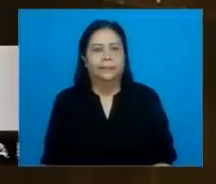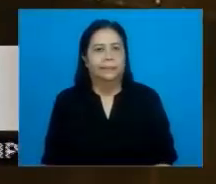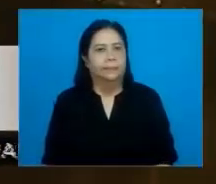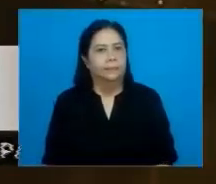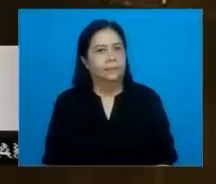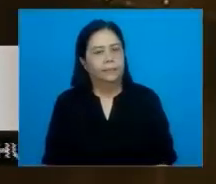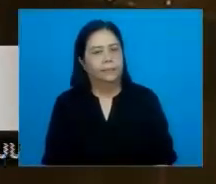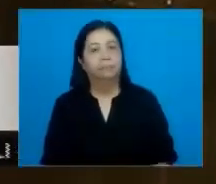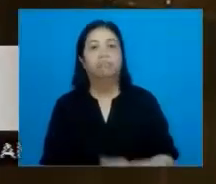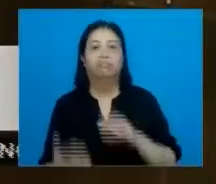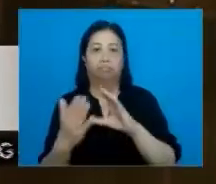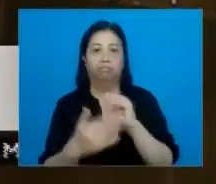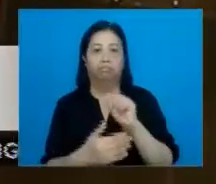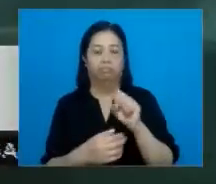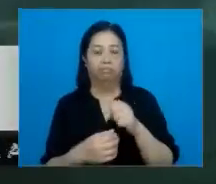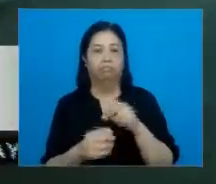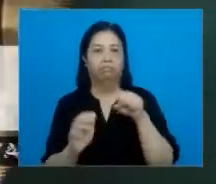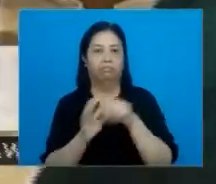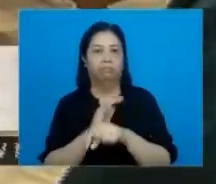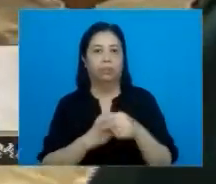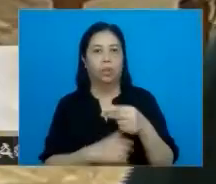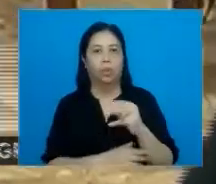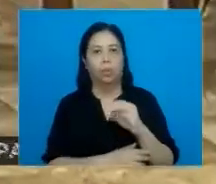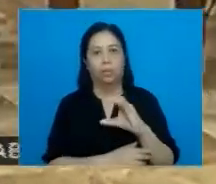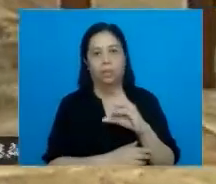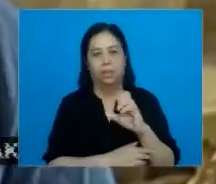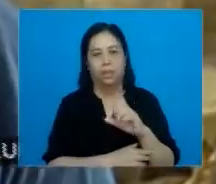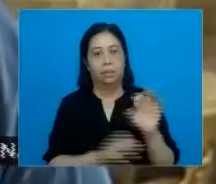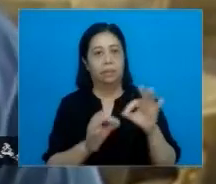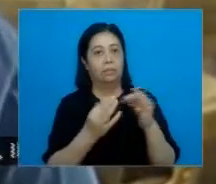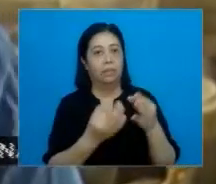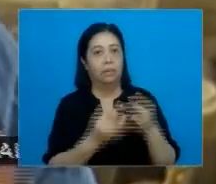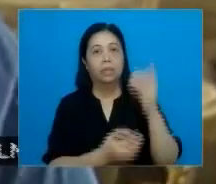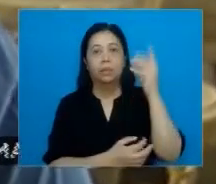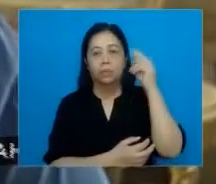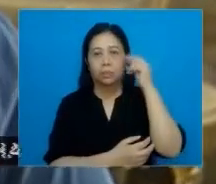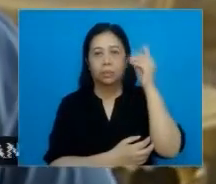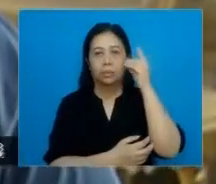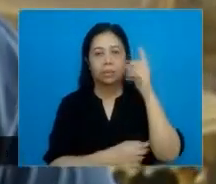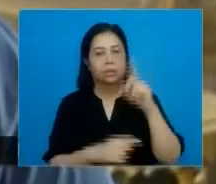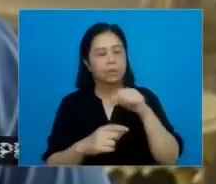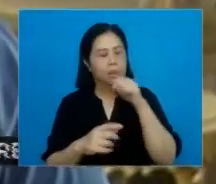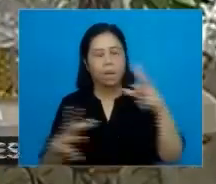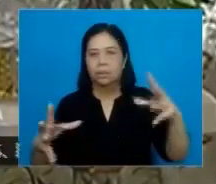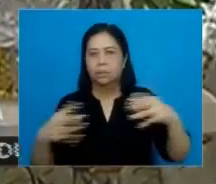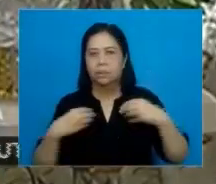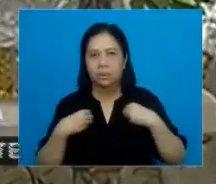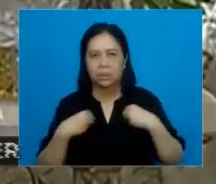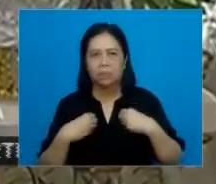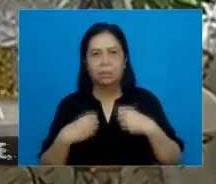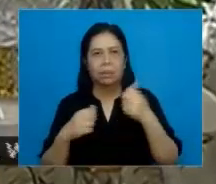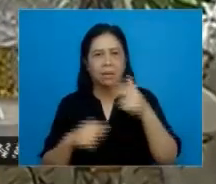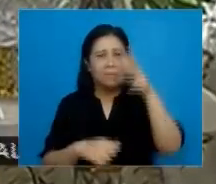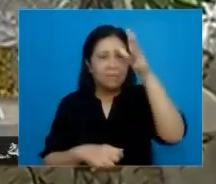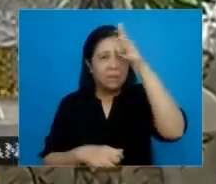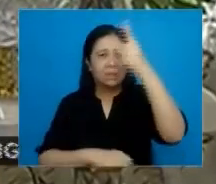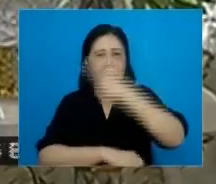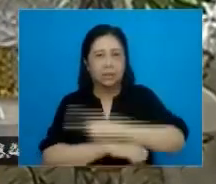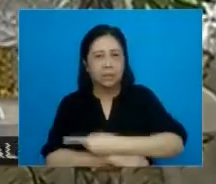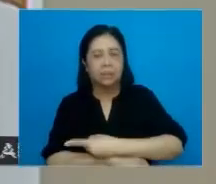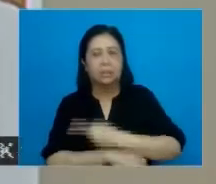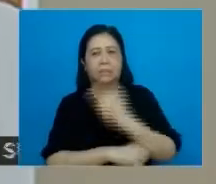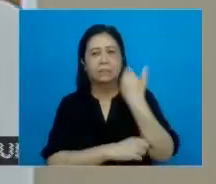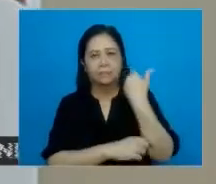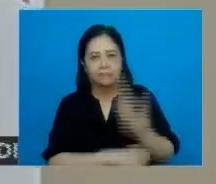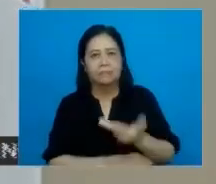Mahaharap sa kasong homicide ang suspect. Ang pamilya de la Cruz naman, hindi matanggap na sa mismong Father's Day na wala ang kanilang padre de